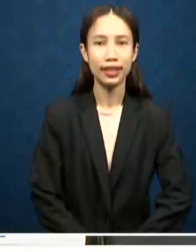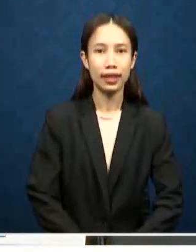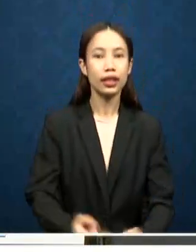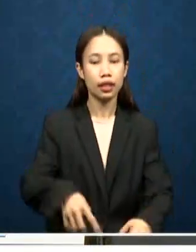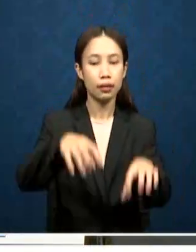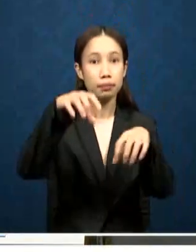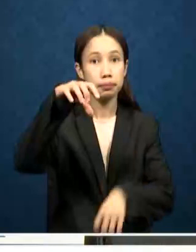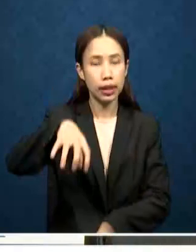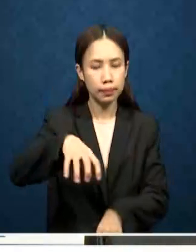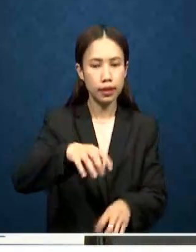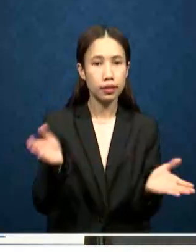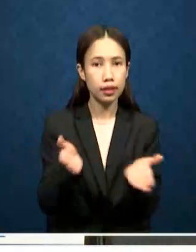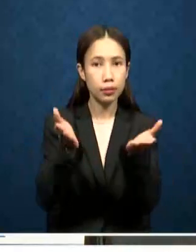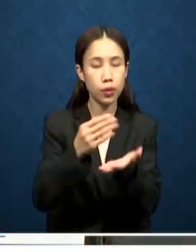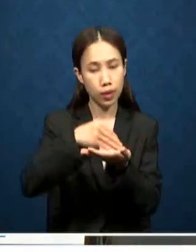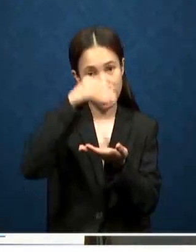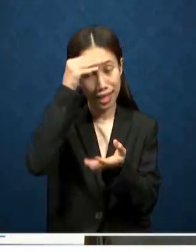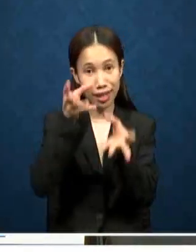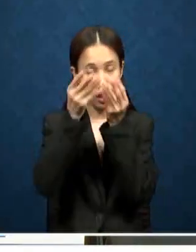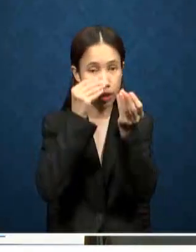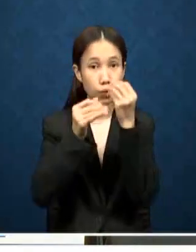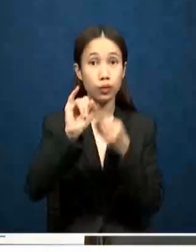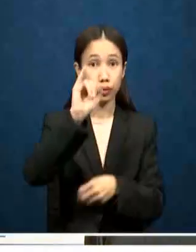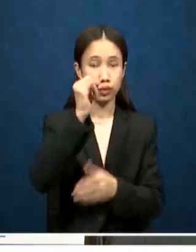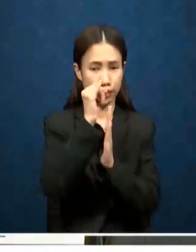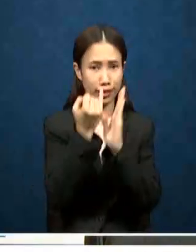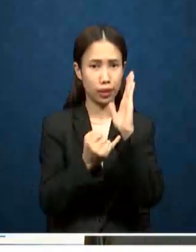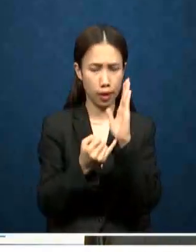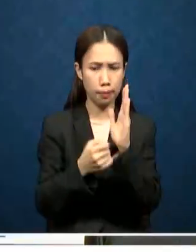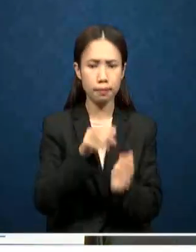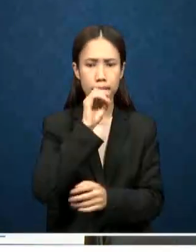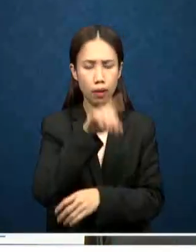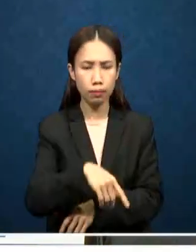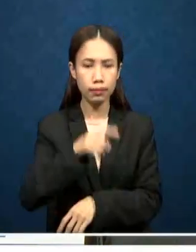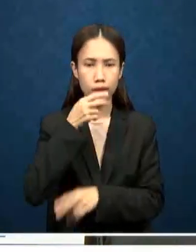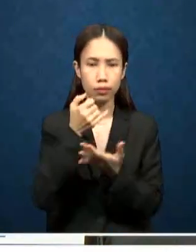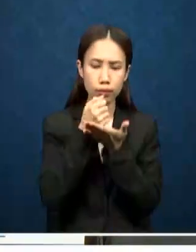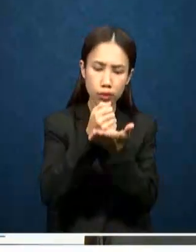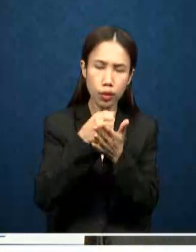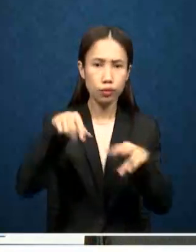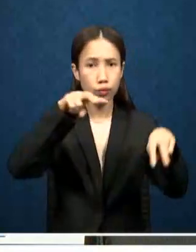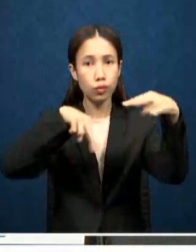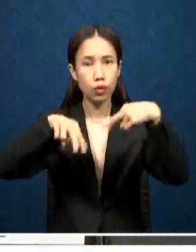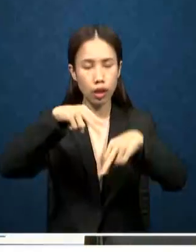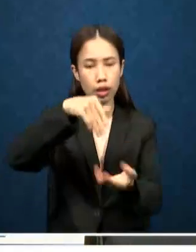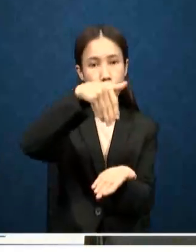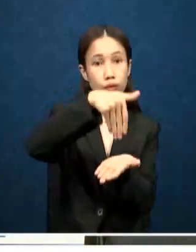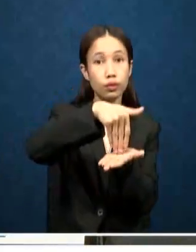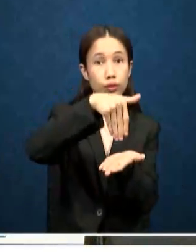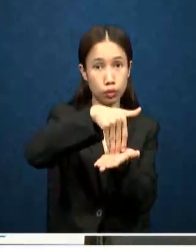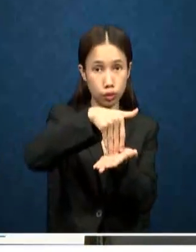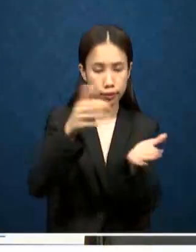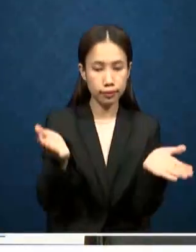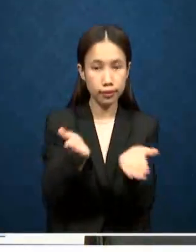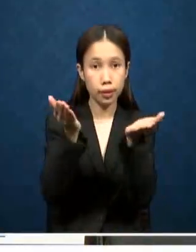งานส่งเสริมการเรียนรู้จังหวัดไปบังคับบัญชาดูแลเอ่อศูนย์ส่ง